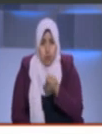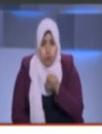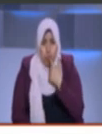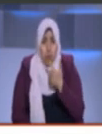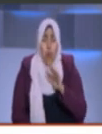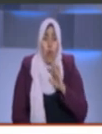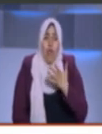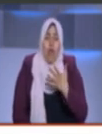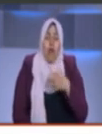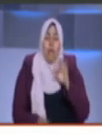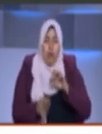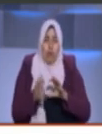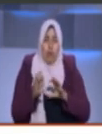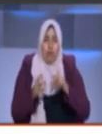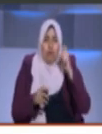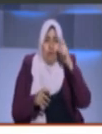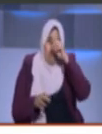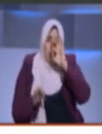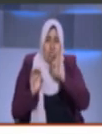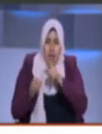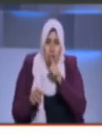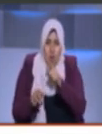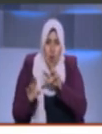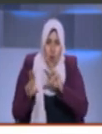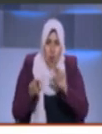زالت المعوقات التي تحدثت عنها قائمة؟